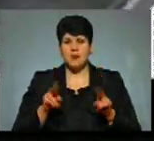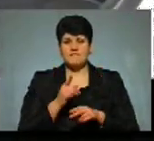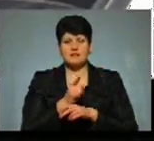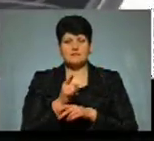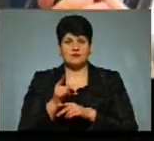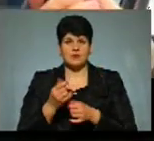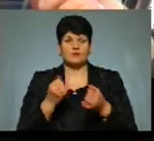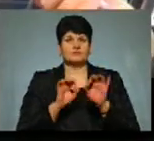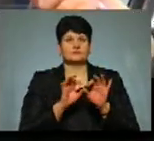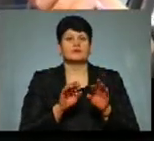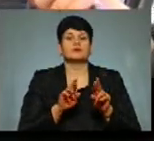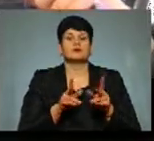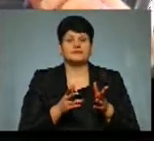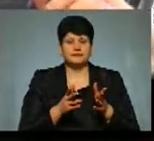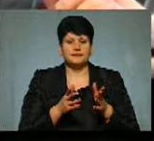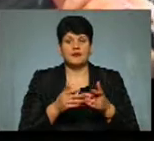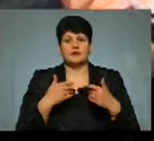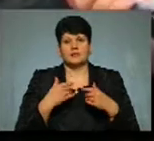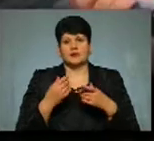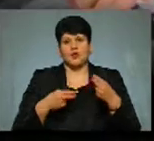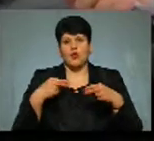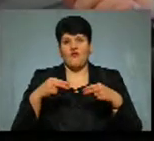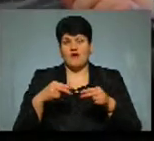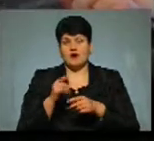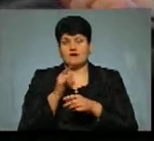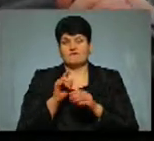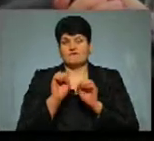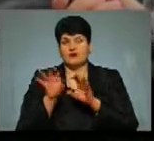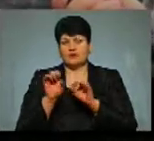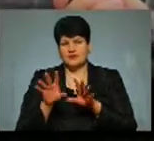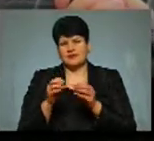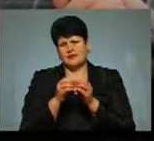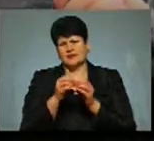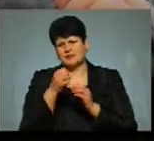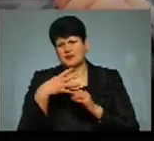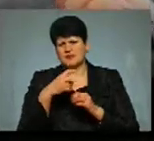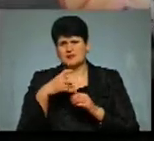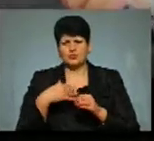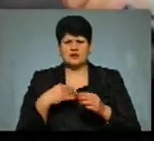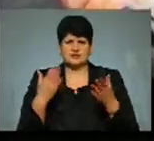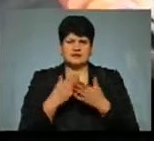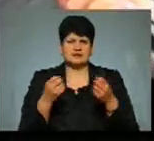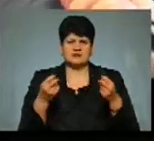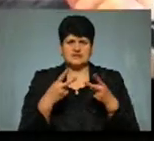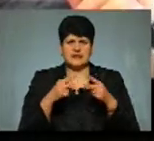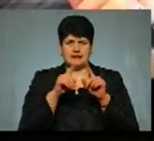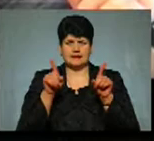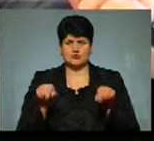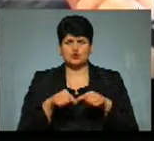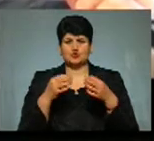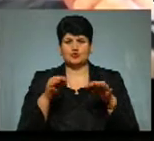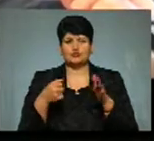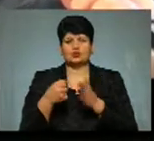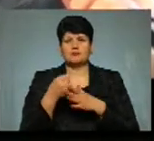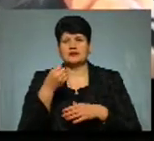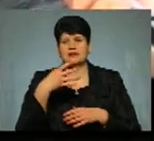ситуацію так. Там ми товар вигрузку там на 15 хвилин, на 10 максимум. У нас є спеціальний листочок дозвіл. До 15